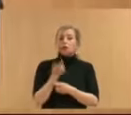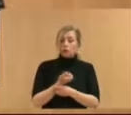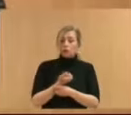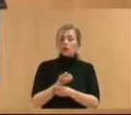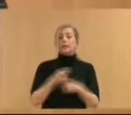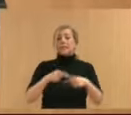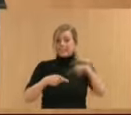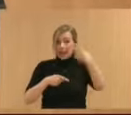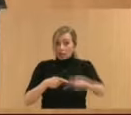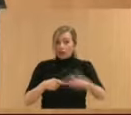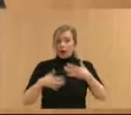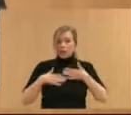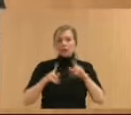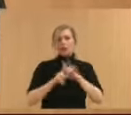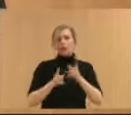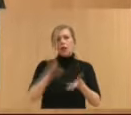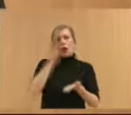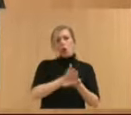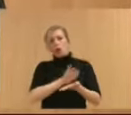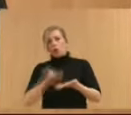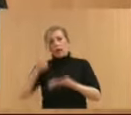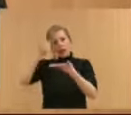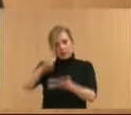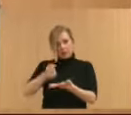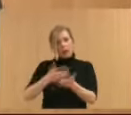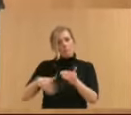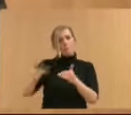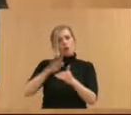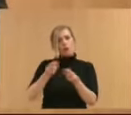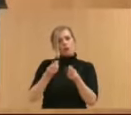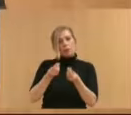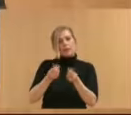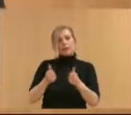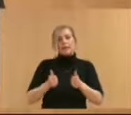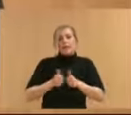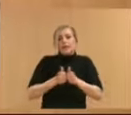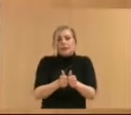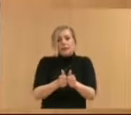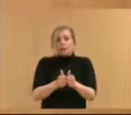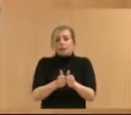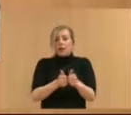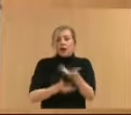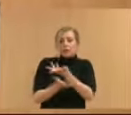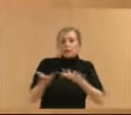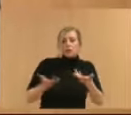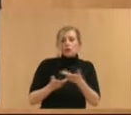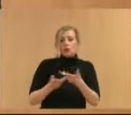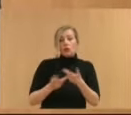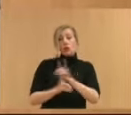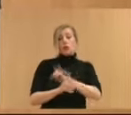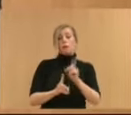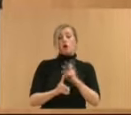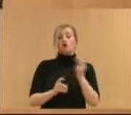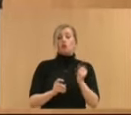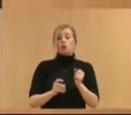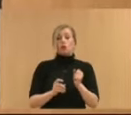ние нито отделихме повече средства за икономическо сътрудничество, нито повишихме свързаността. Ми не може от